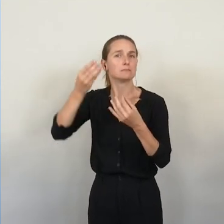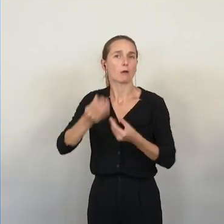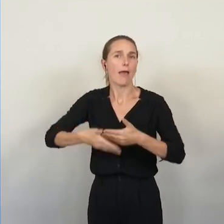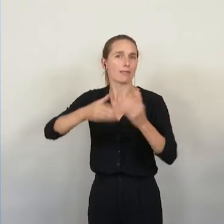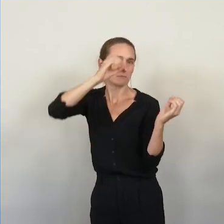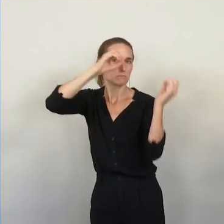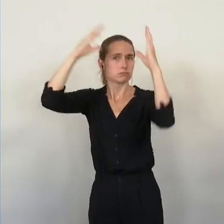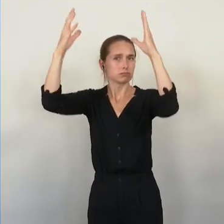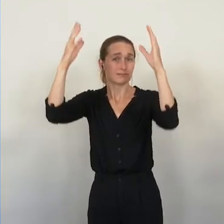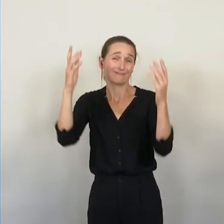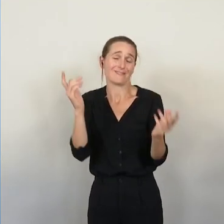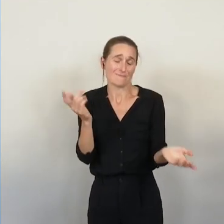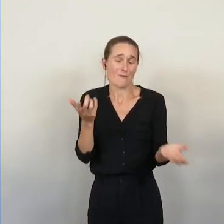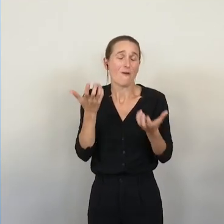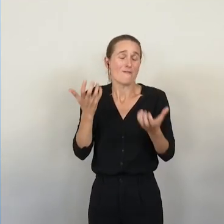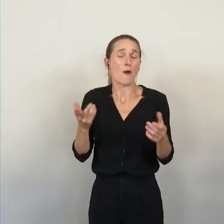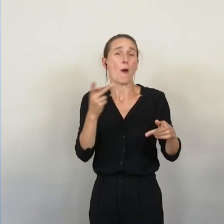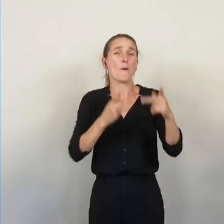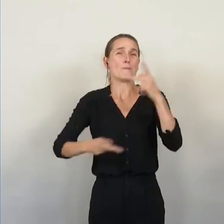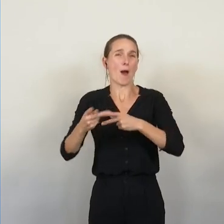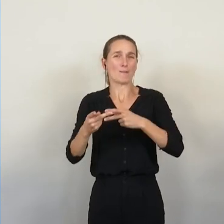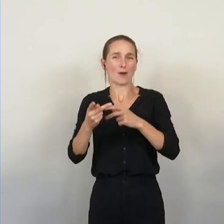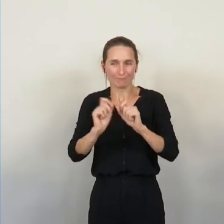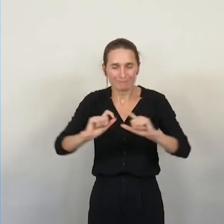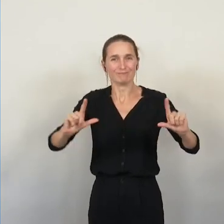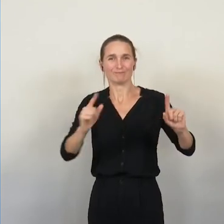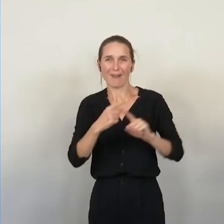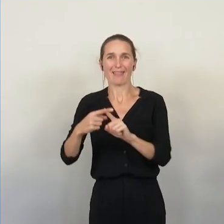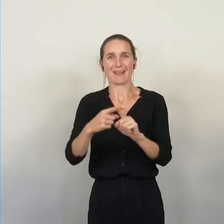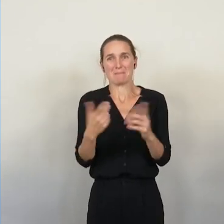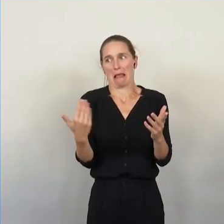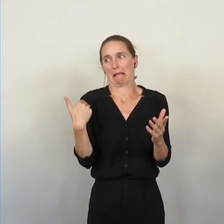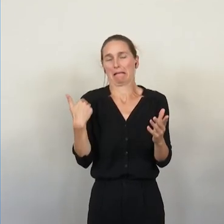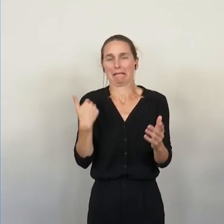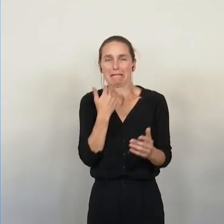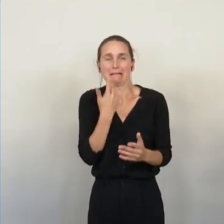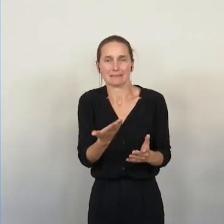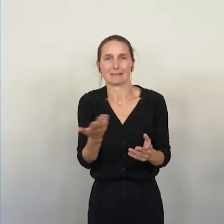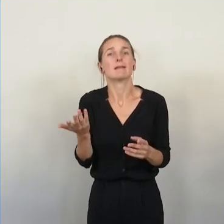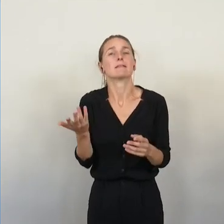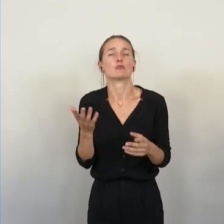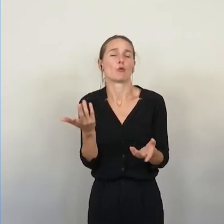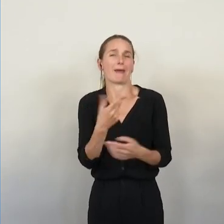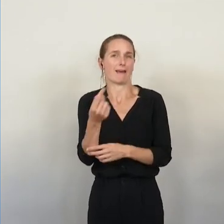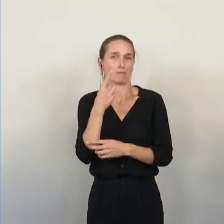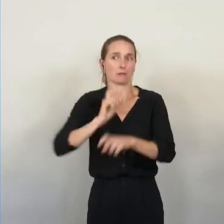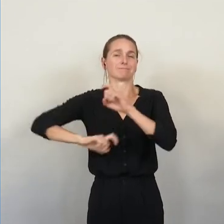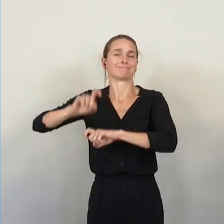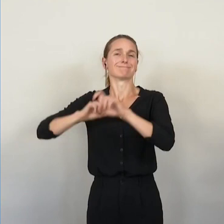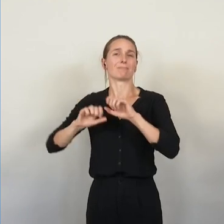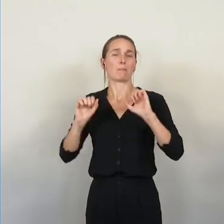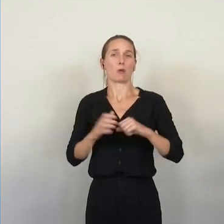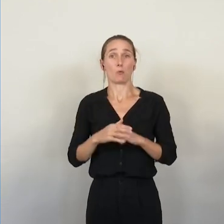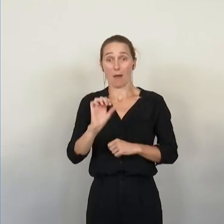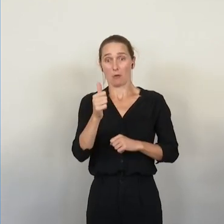projeter un powerpo mais nous avons raté le départ de la projection mais on va on va le récupérer en en cours de route c'est pas grave que les premières